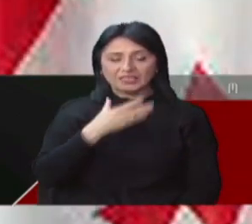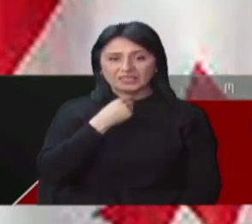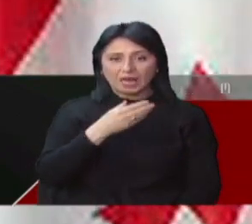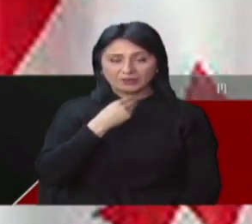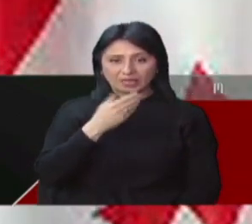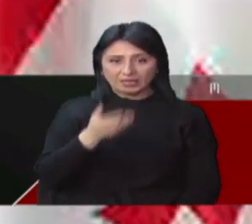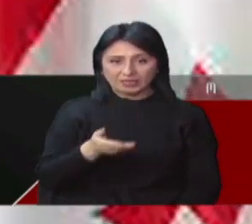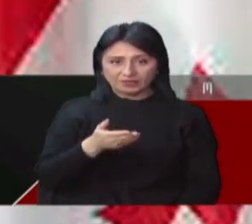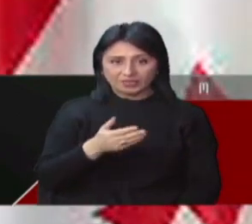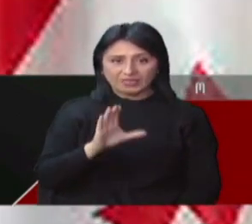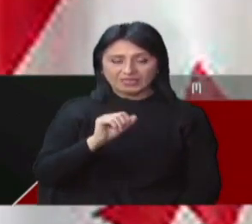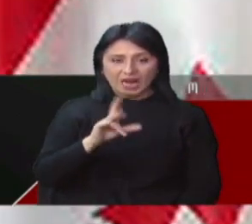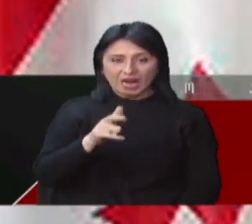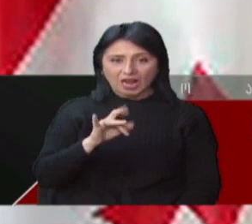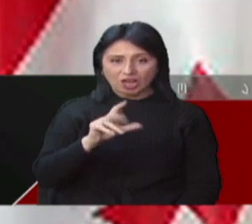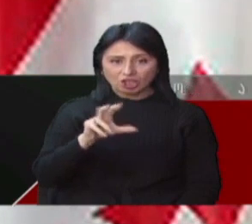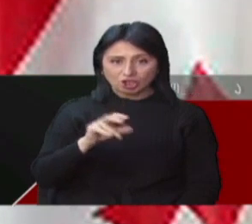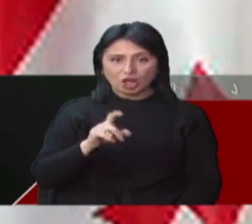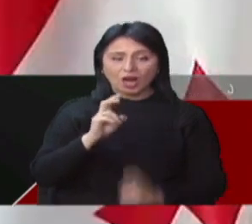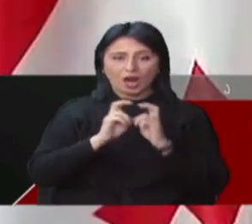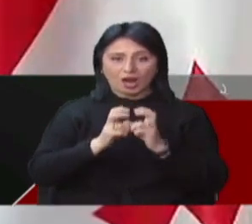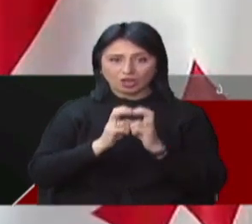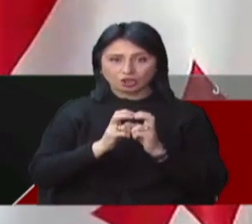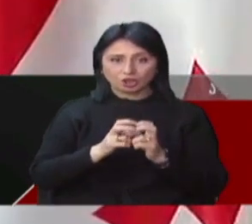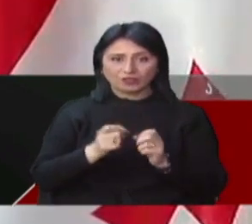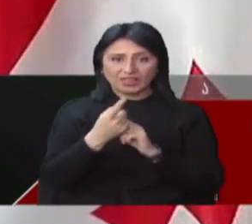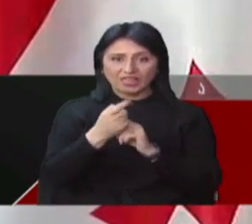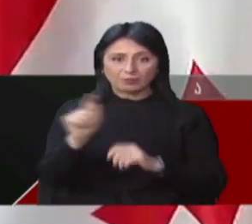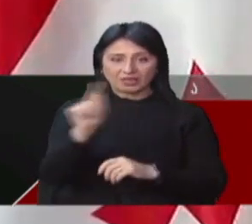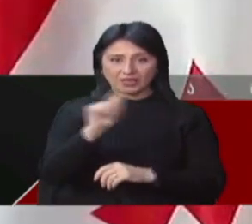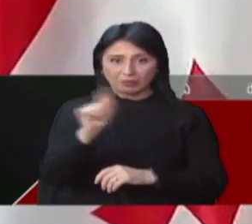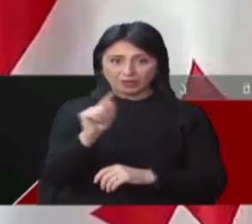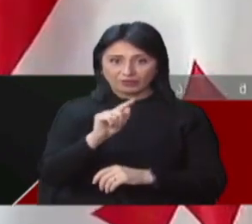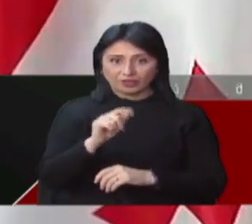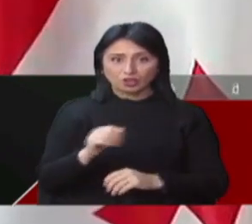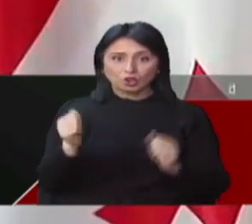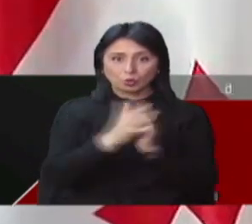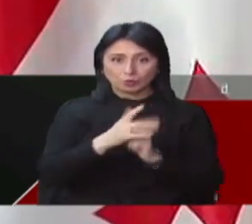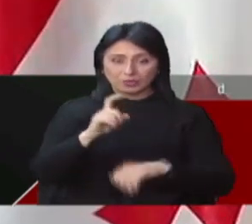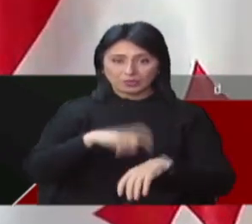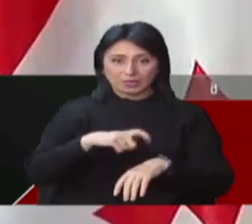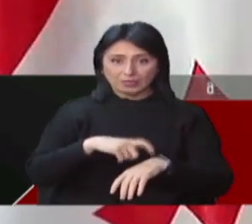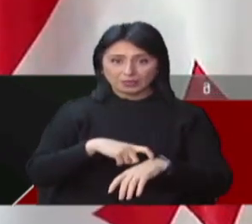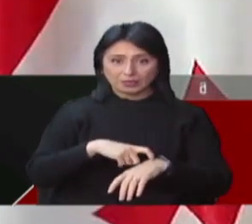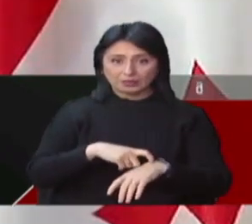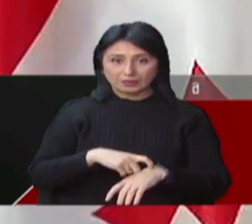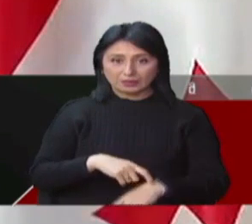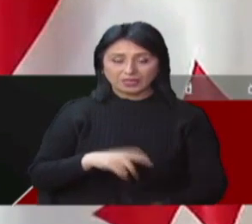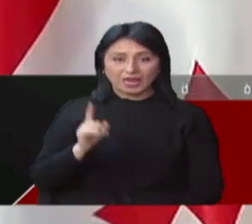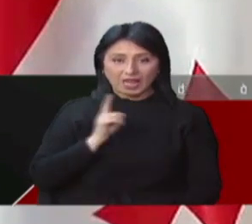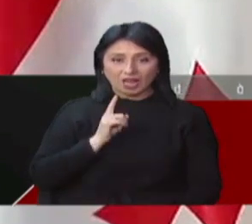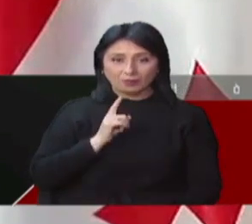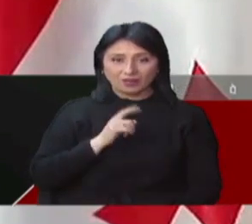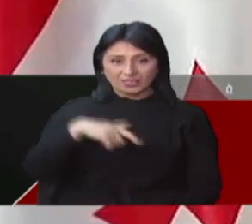სამტრედიაში, საგარეჯოში და ხაშურში 11 თებერვალს 15 საათზე